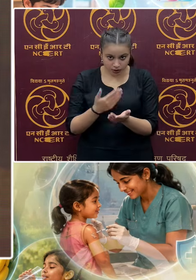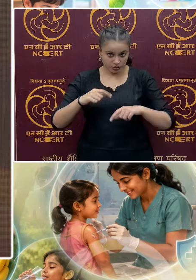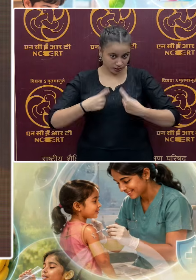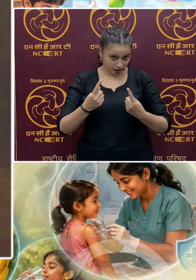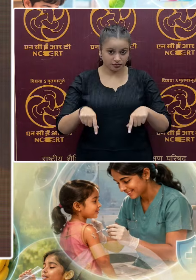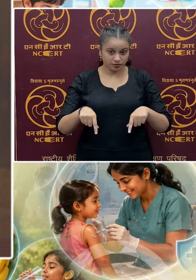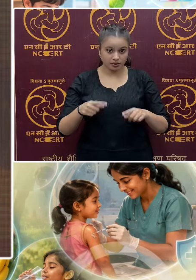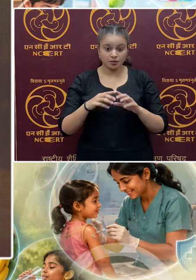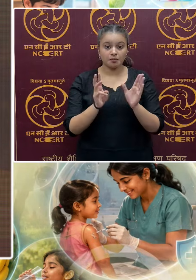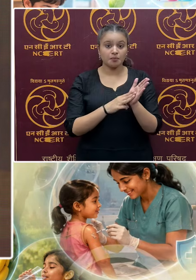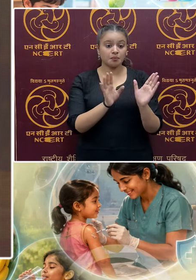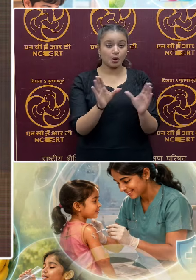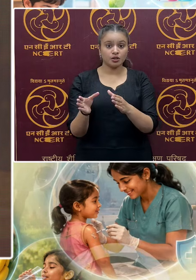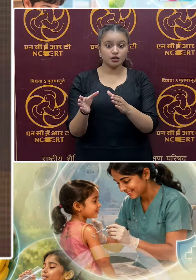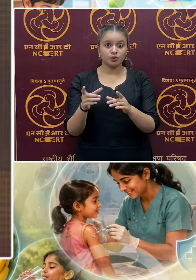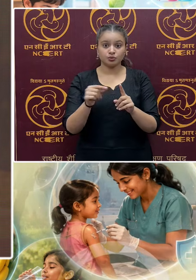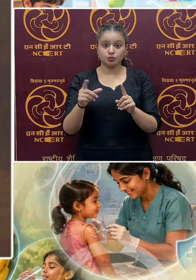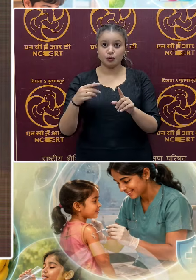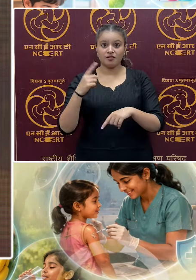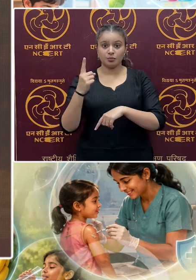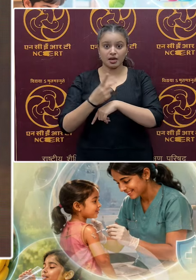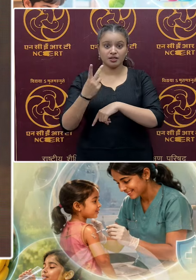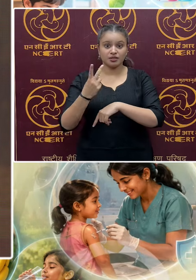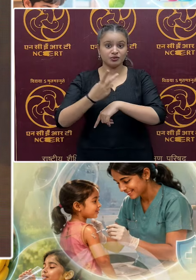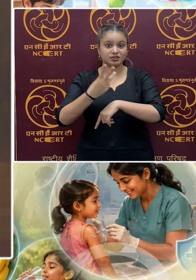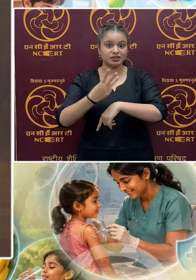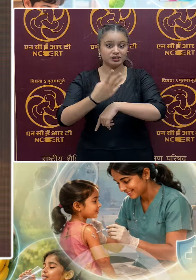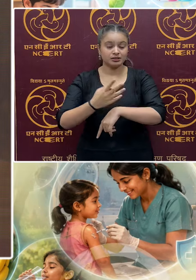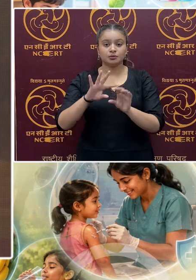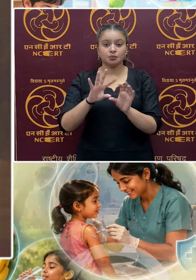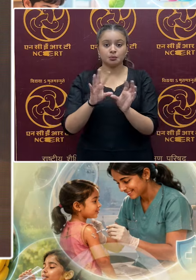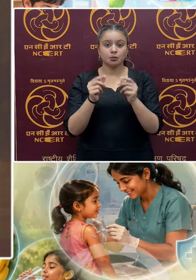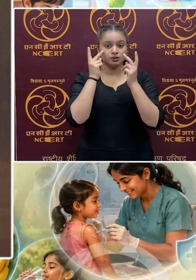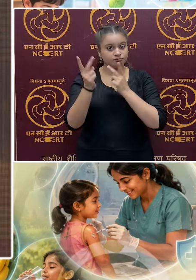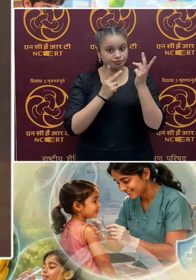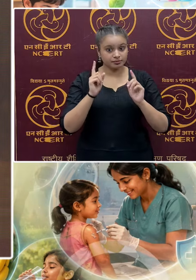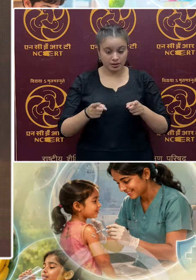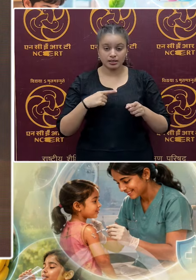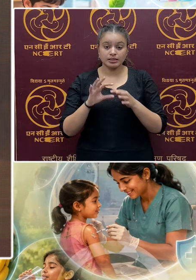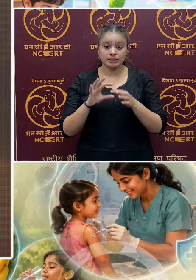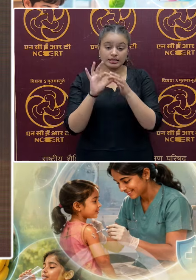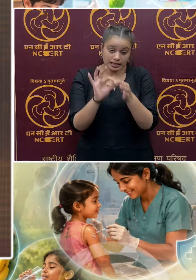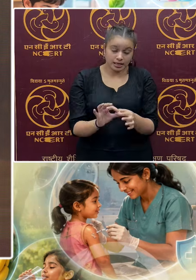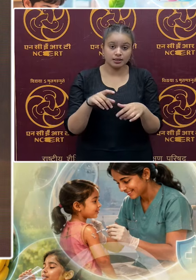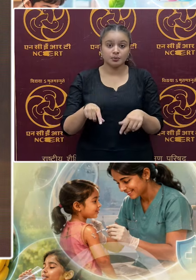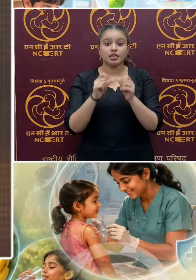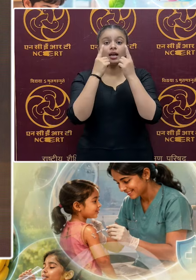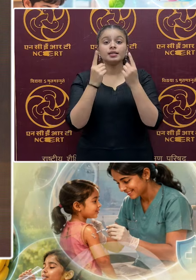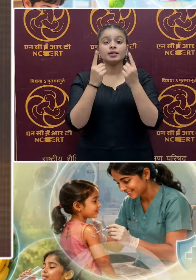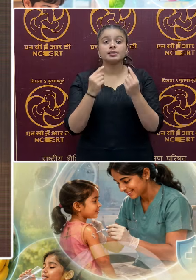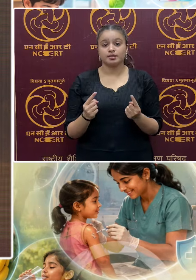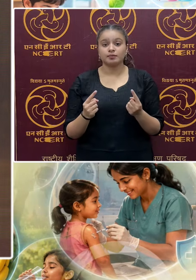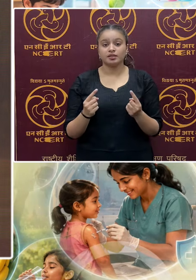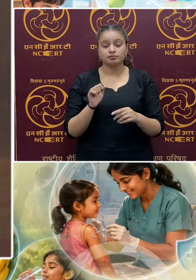को। ये मॉड्यूल्स जो हमने किए हैं डे 1, डे 2, डे 3 पे उन्हें देखना है, और उसी के बेसिस पे एक असेसमेंट भी आप